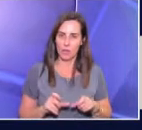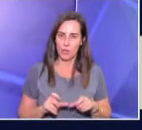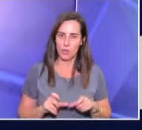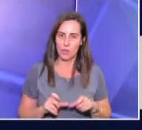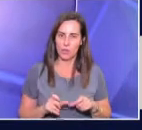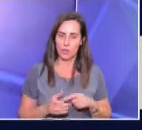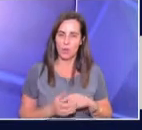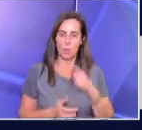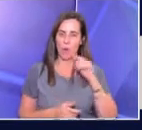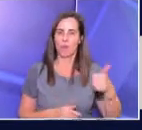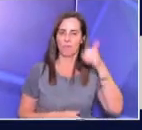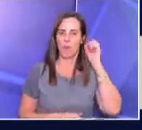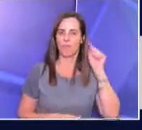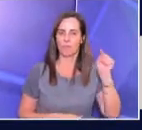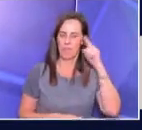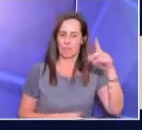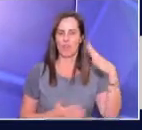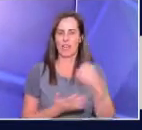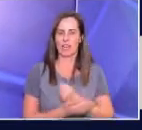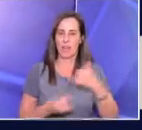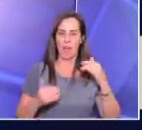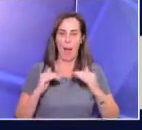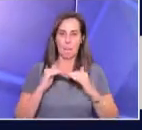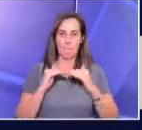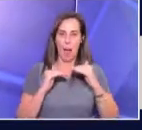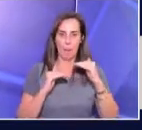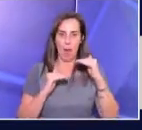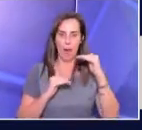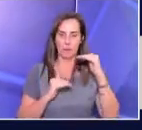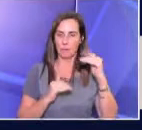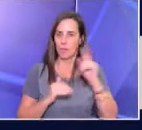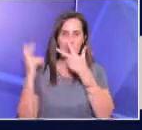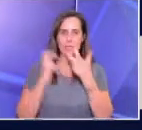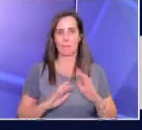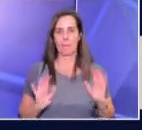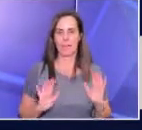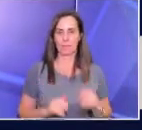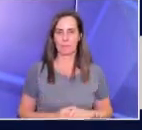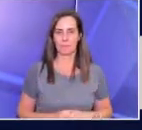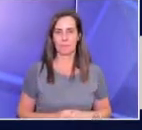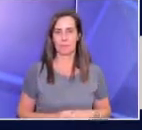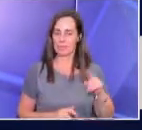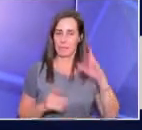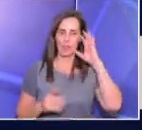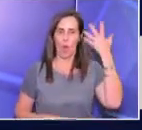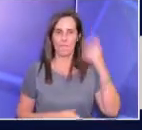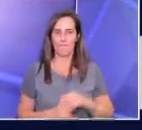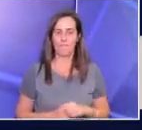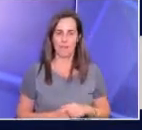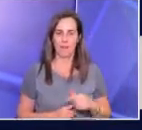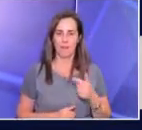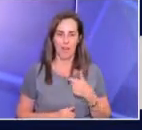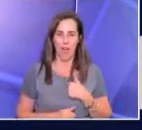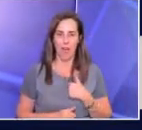כן, קליש, קליש, קליש. אני ידעתי שתנצח, הפער הזה, לא ציפיתי לו. זה מטורף. אני